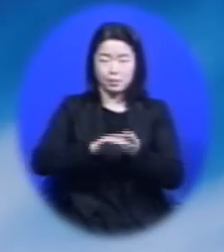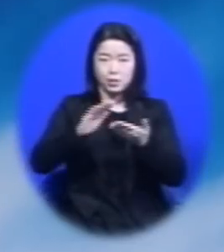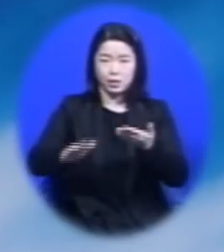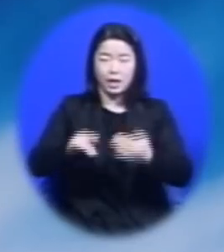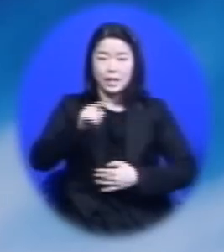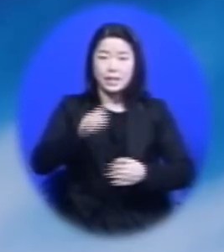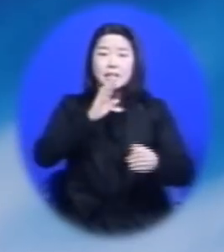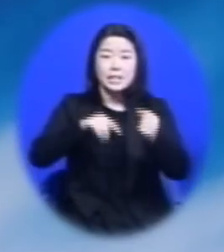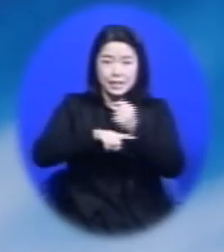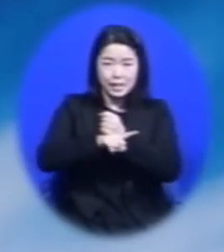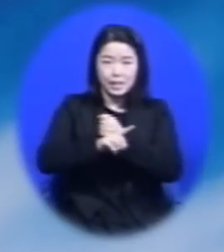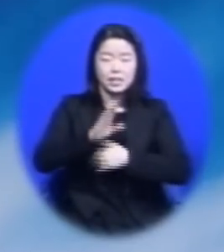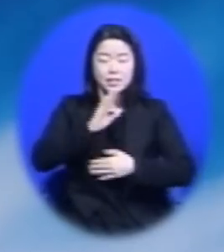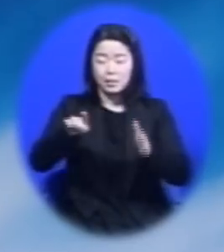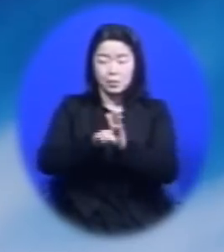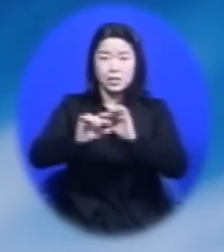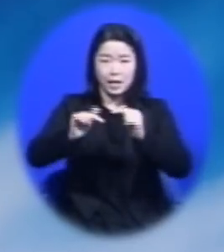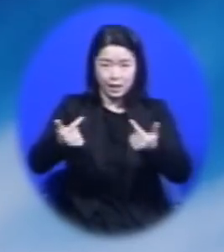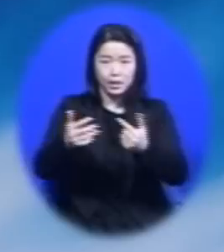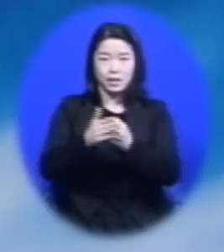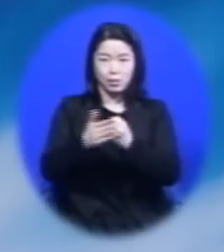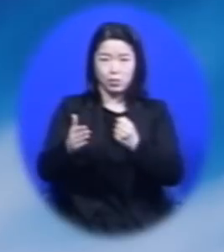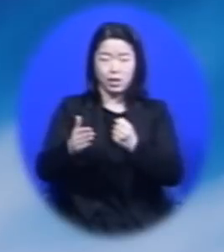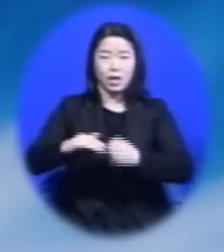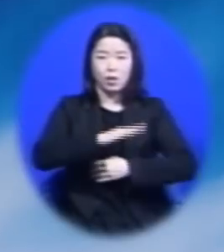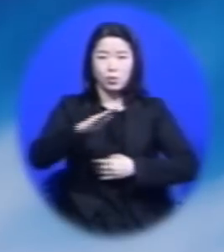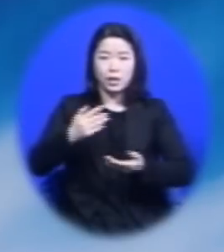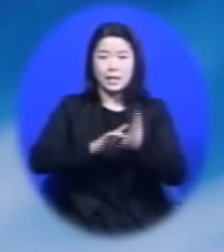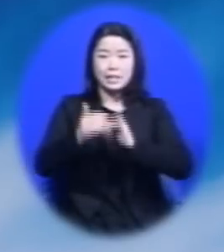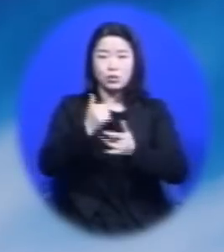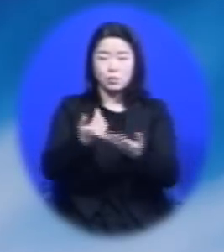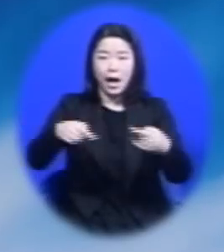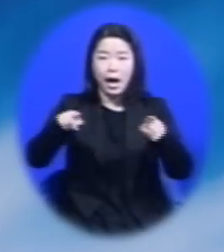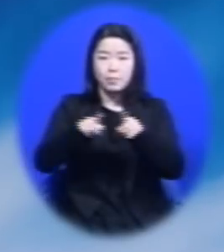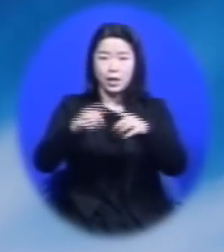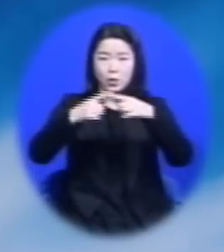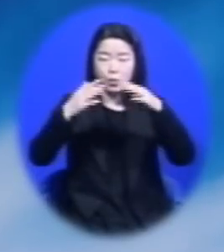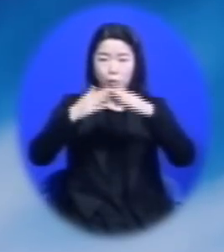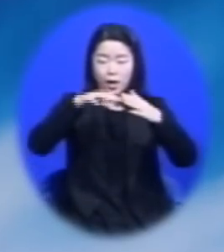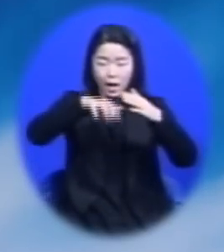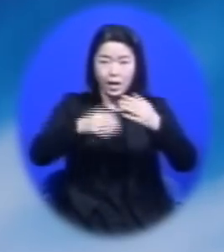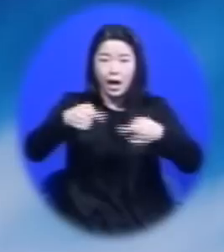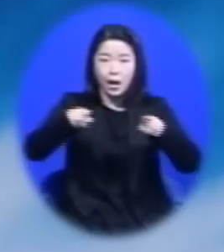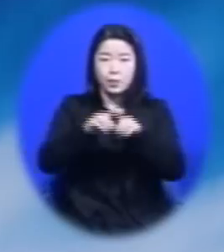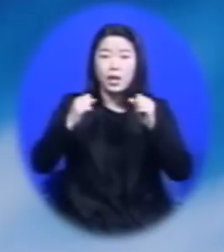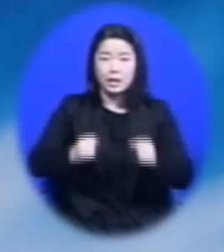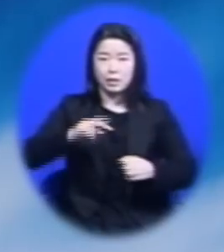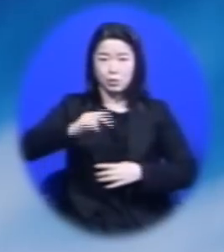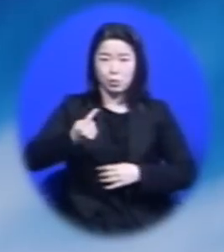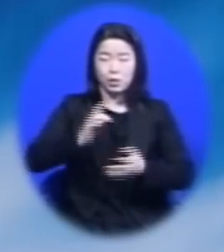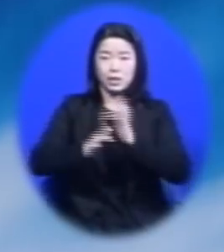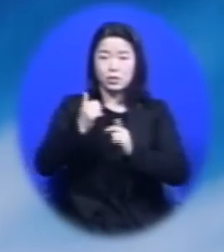우리가이 진리를 진짜 안 믿으니까 우리가 예수님이 우리와 함께 교회를 통해 함께 계셔도 우리가 예수님이